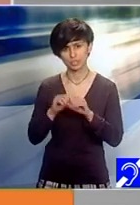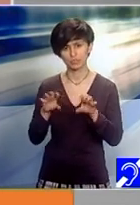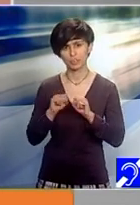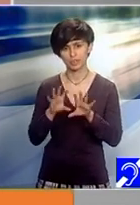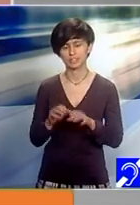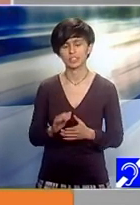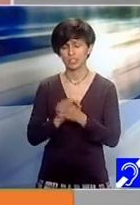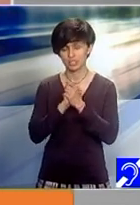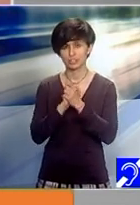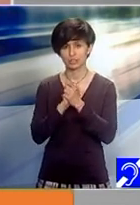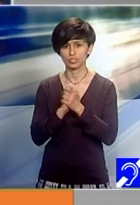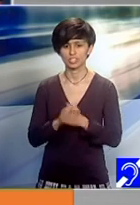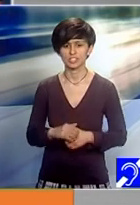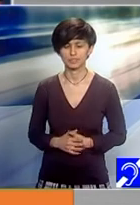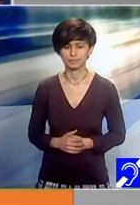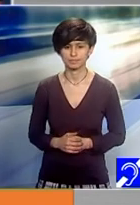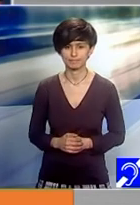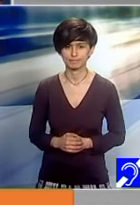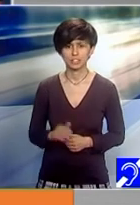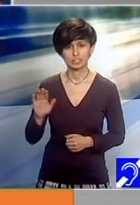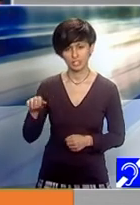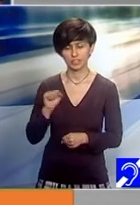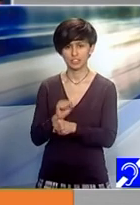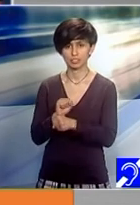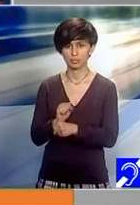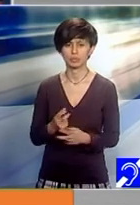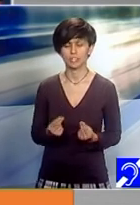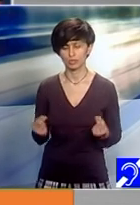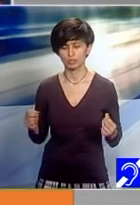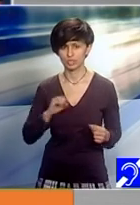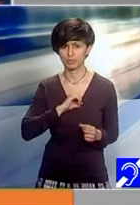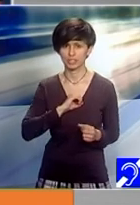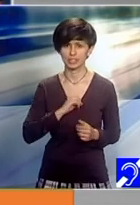un final de săptămână acoperit cu medalii! Să fie,